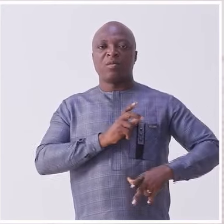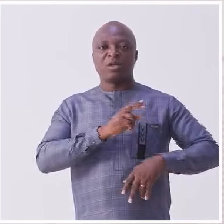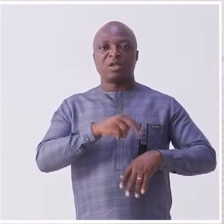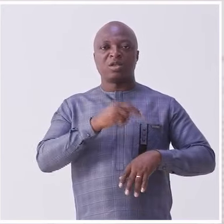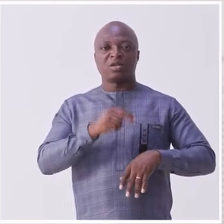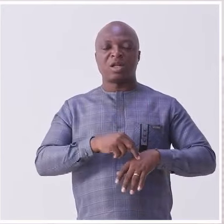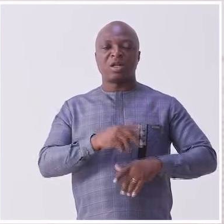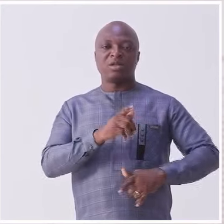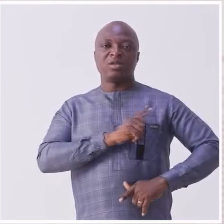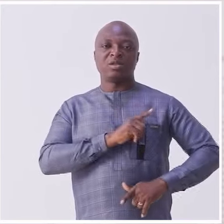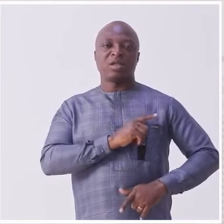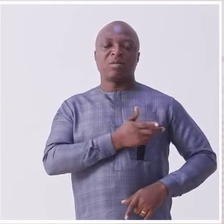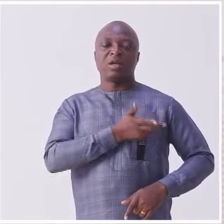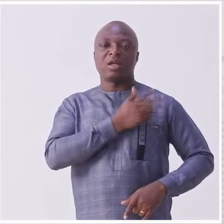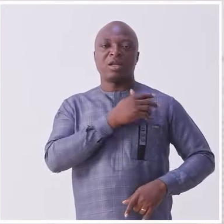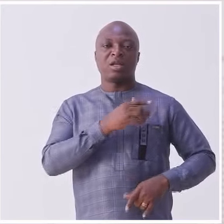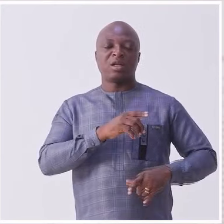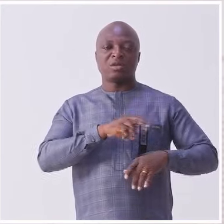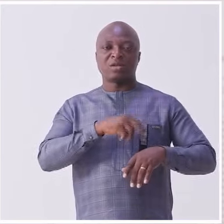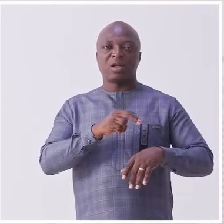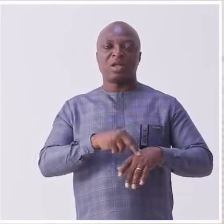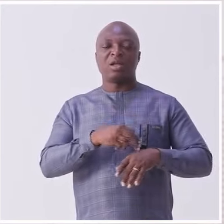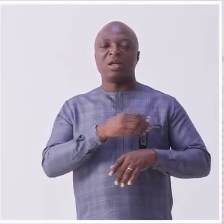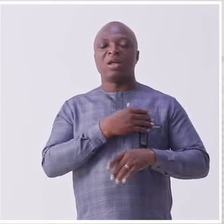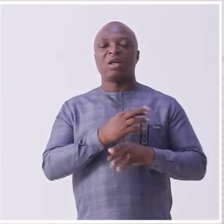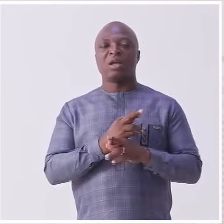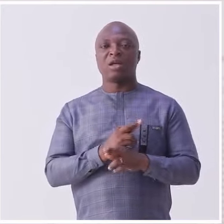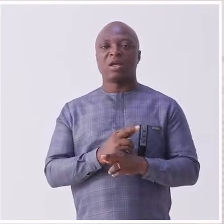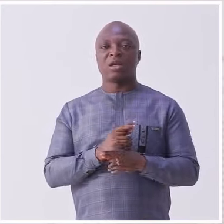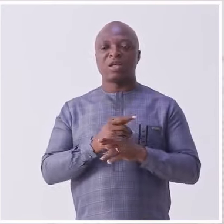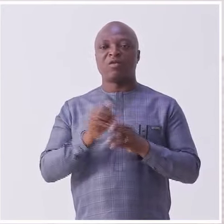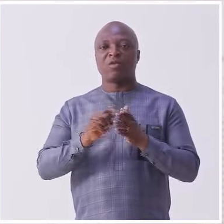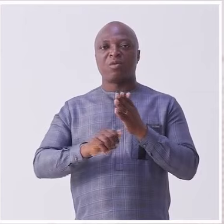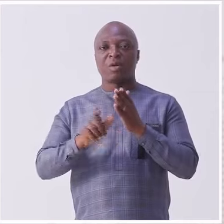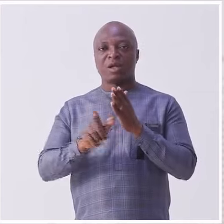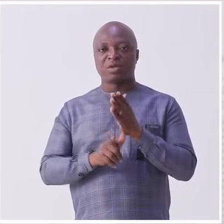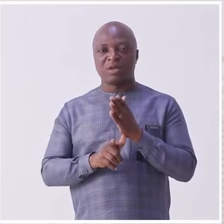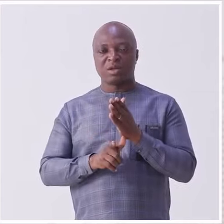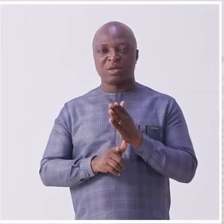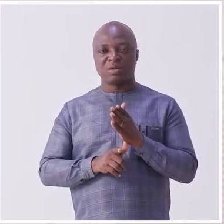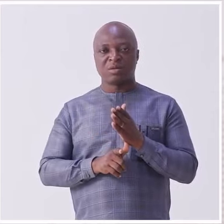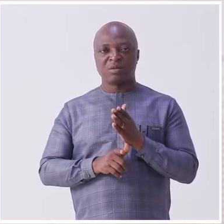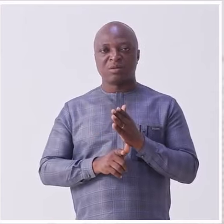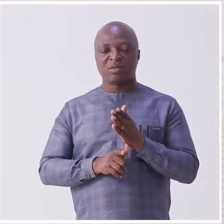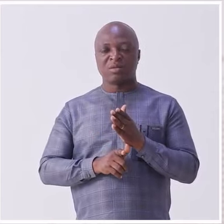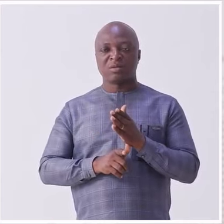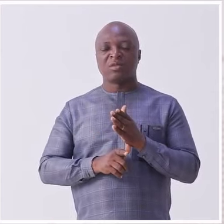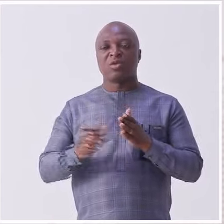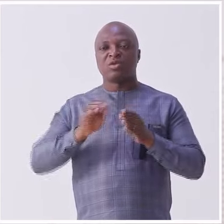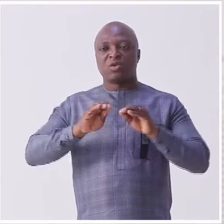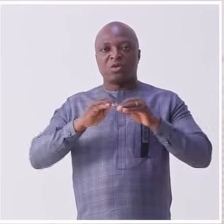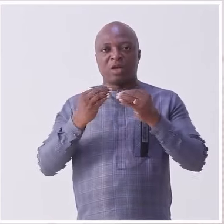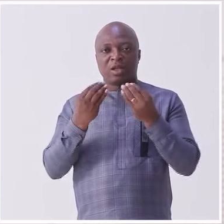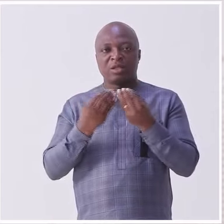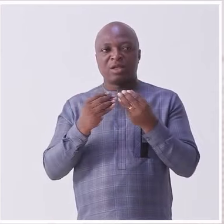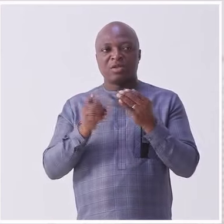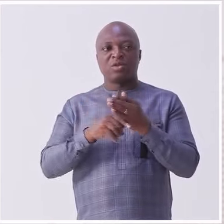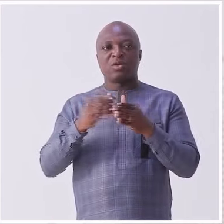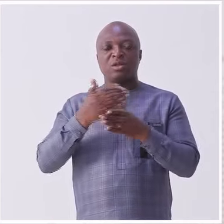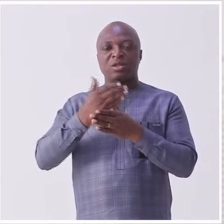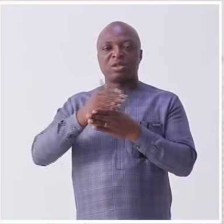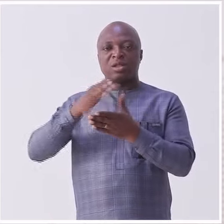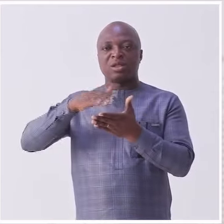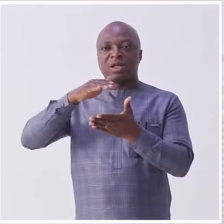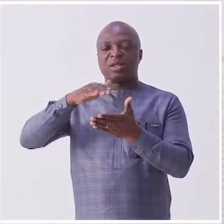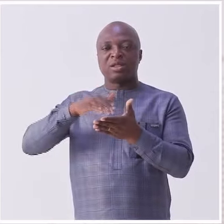nationale, gendarmerie nationale et réserve opérationnelle. Son organisation